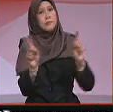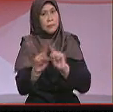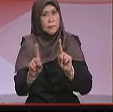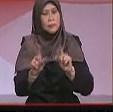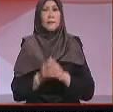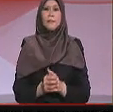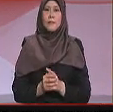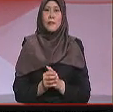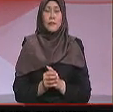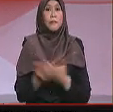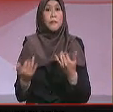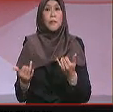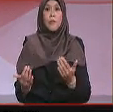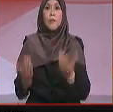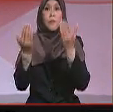Doa rakyat